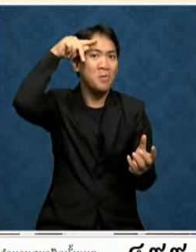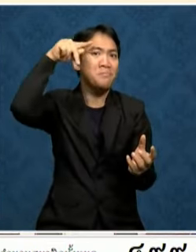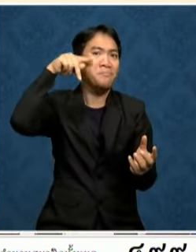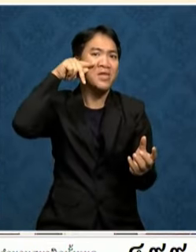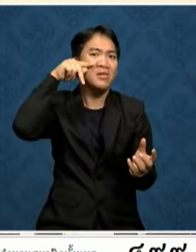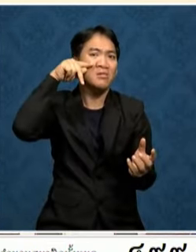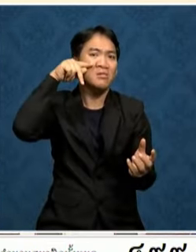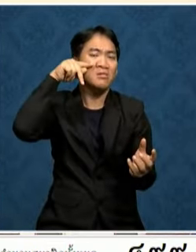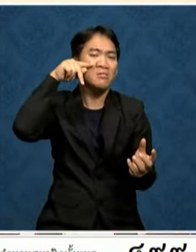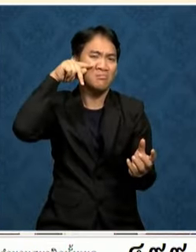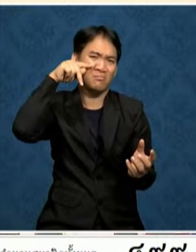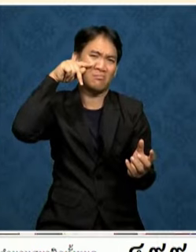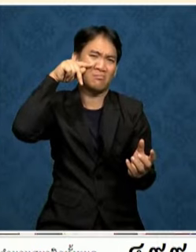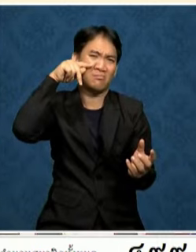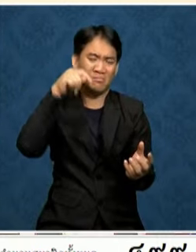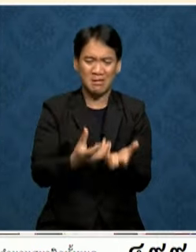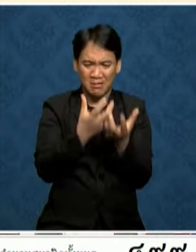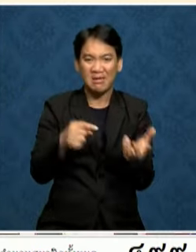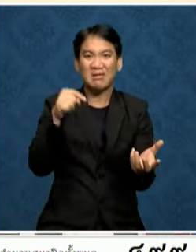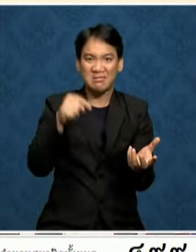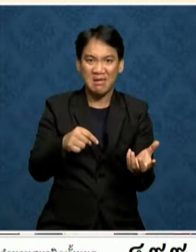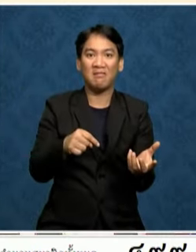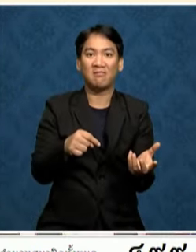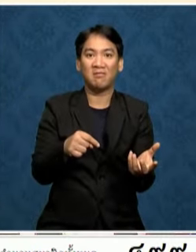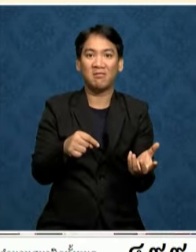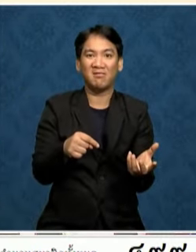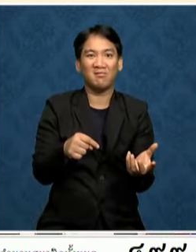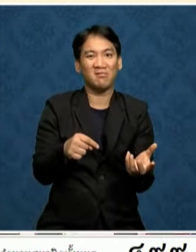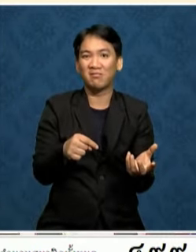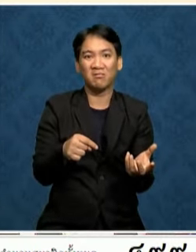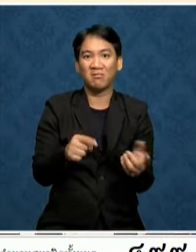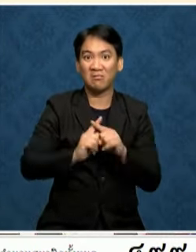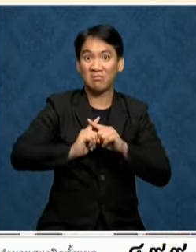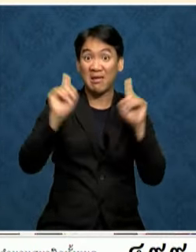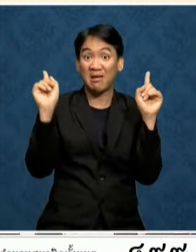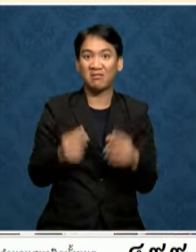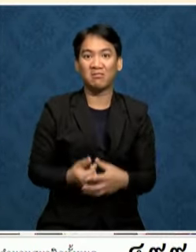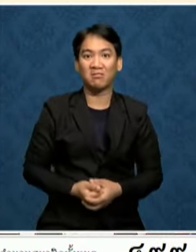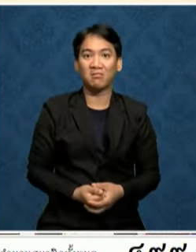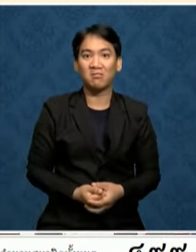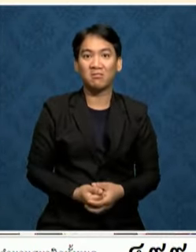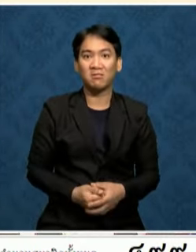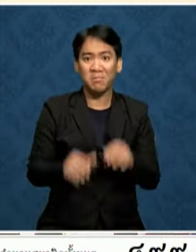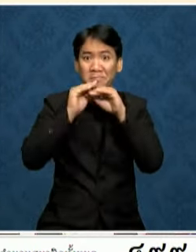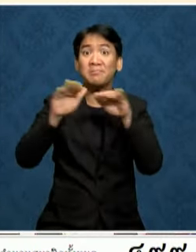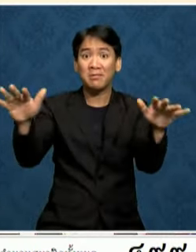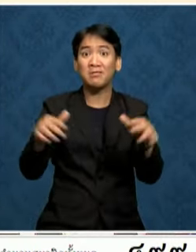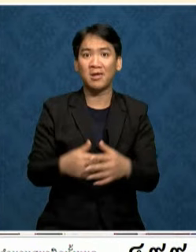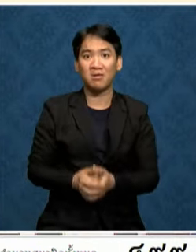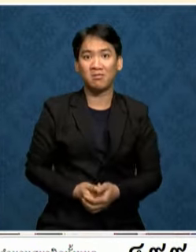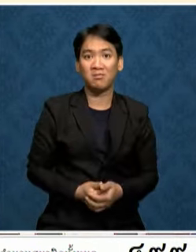ไอ้ลามกจกกเปรดเนี่ยครับมันเป็นเรื่องคนละเรื่องนะฮะเพราะว่ามันเปิดเผย